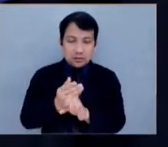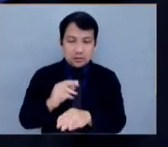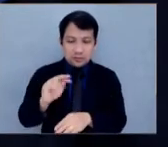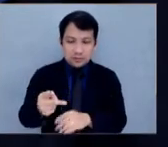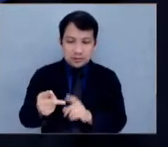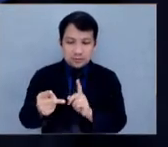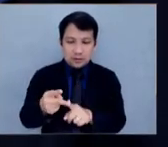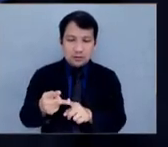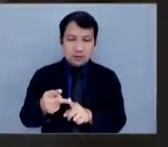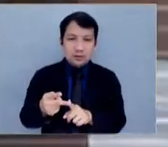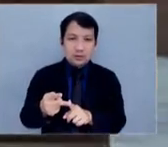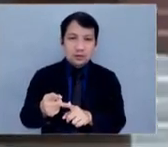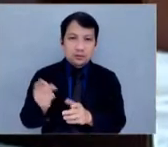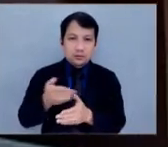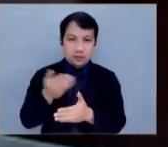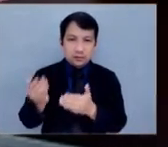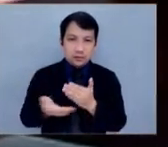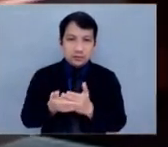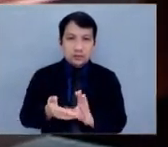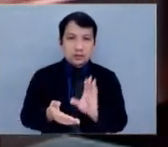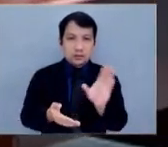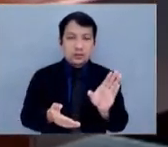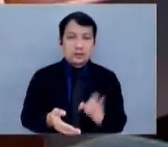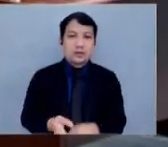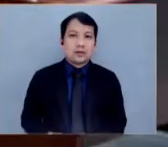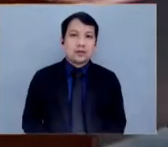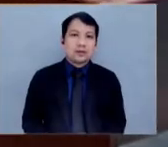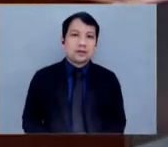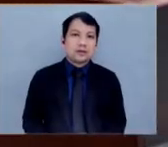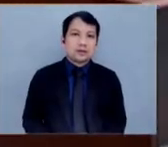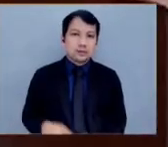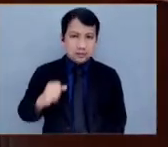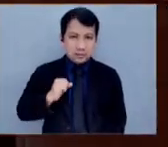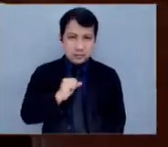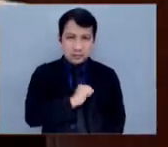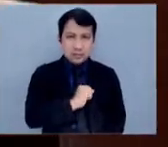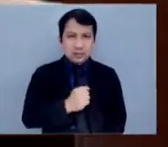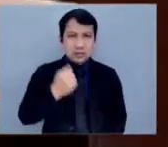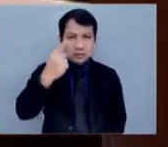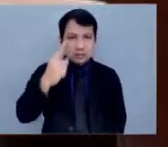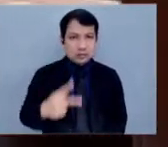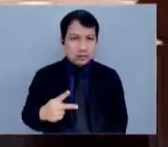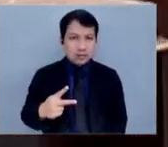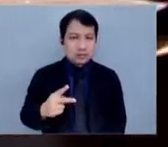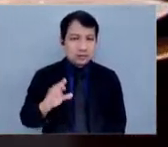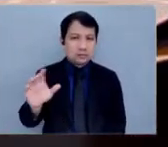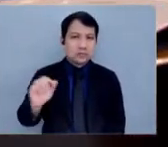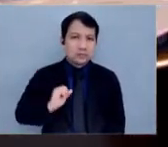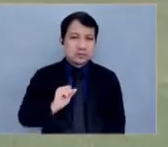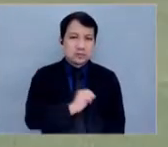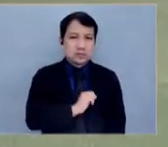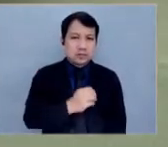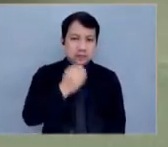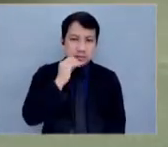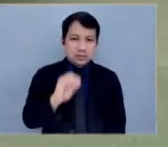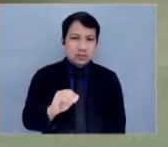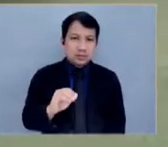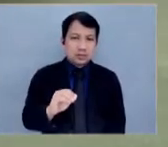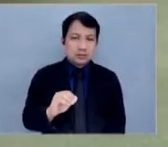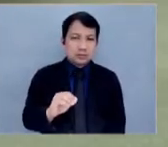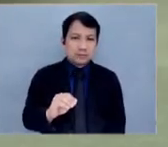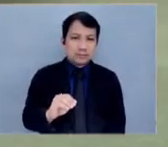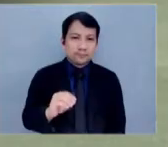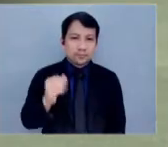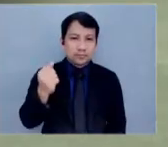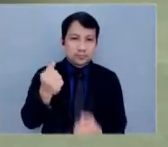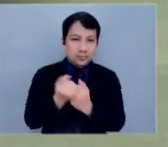ay kakasuhan na po sila. Pero sa Senado, hati ang opinyon ng mga senador sa direktiba ng Pangulo. Suportado ito